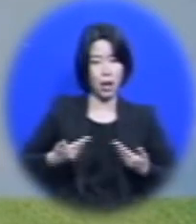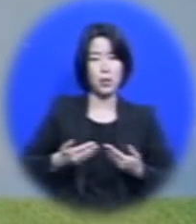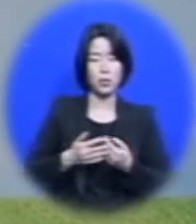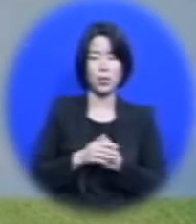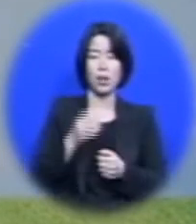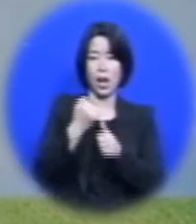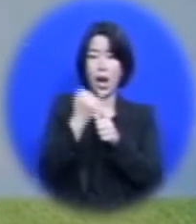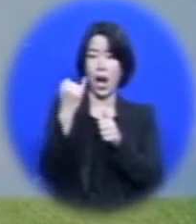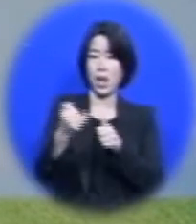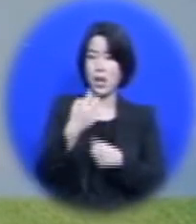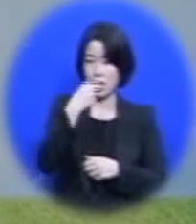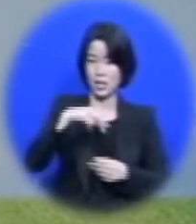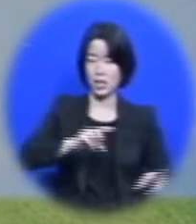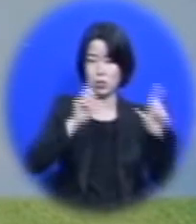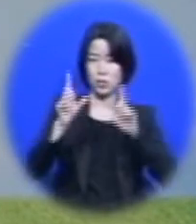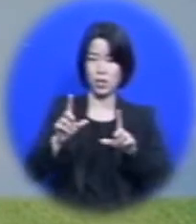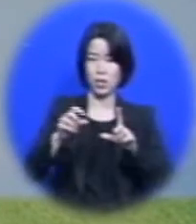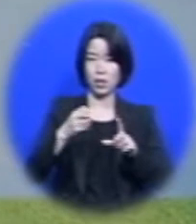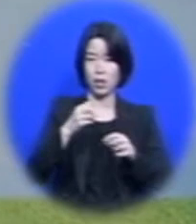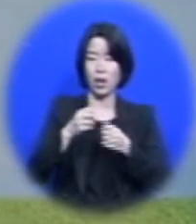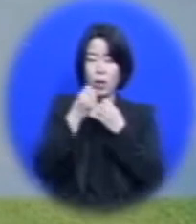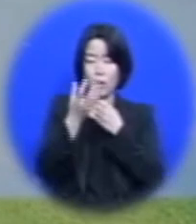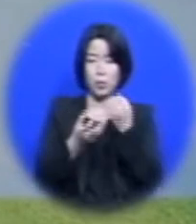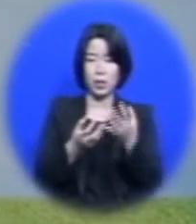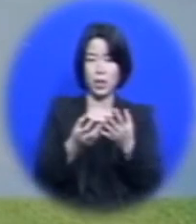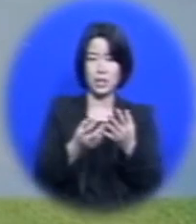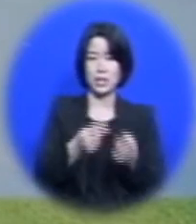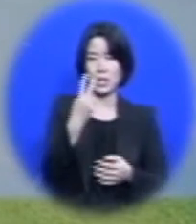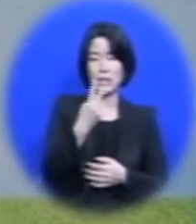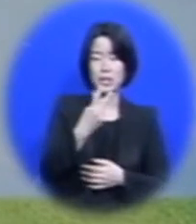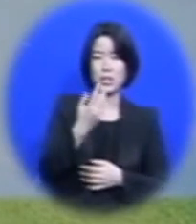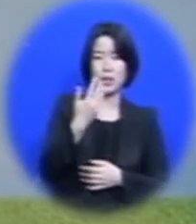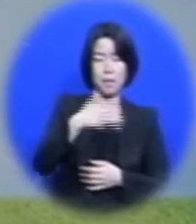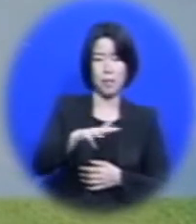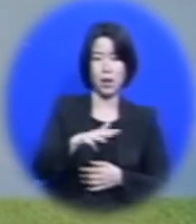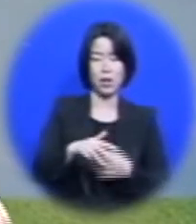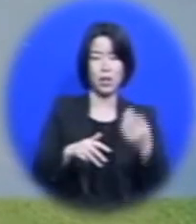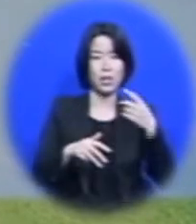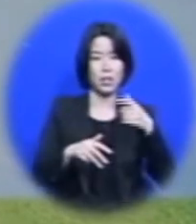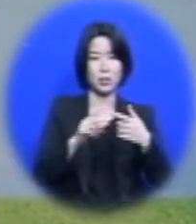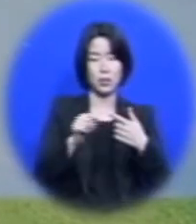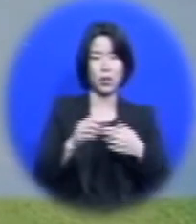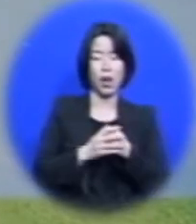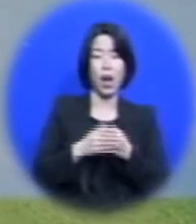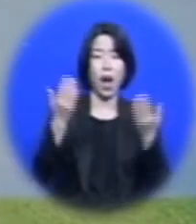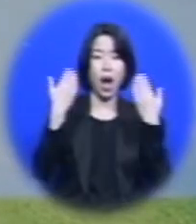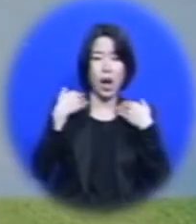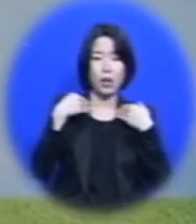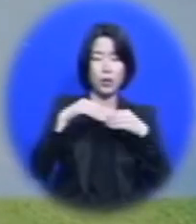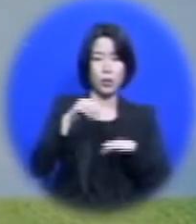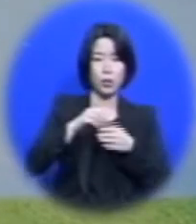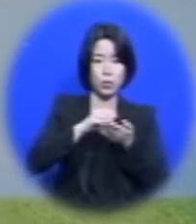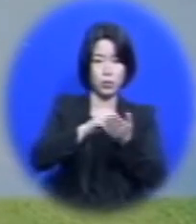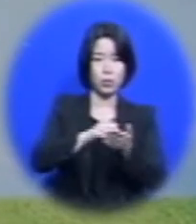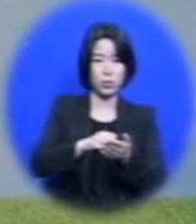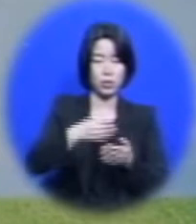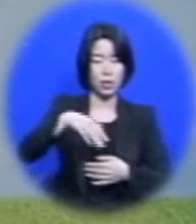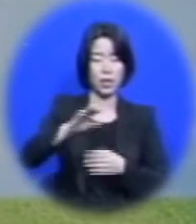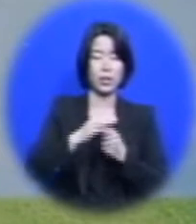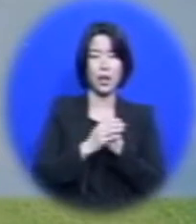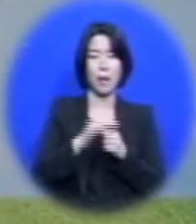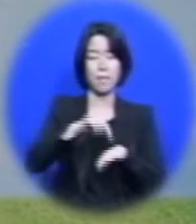아내에게 이중생활을 털어놓은 뒤 이틀이 지난 2008년 1월 18일에 학교로 출근하던 나는